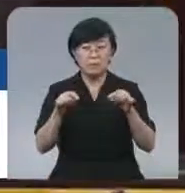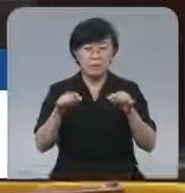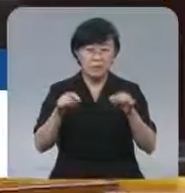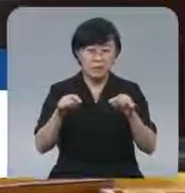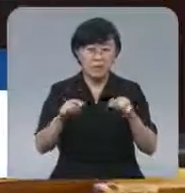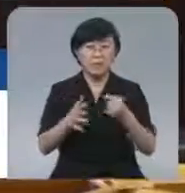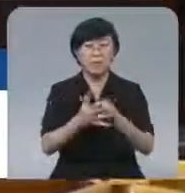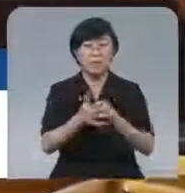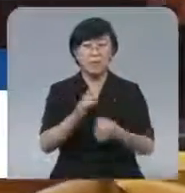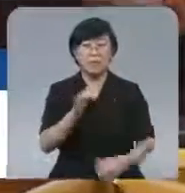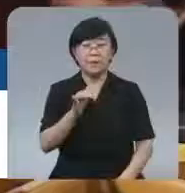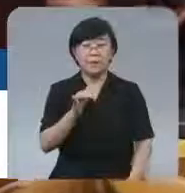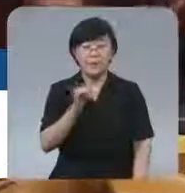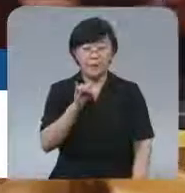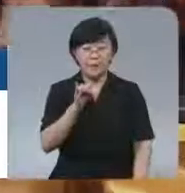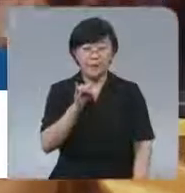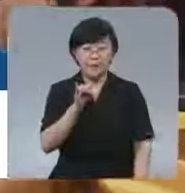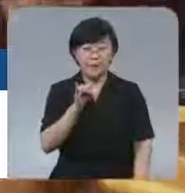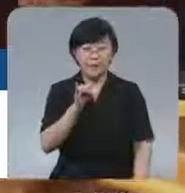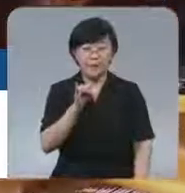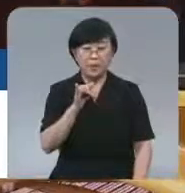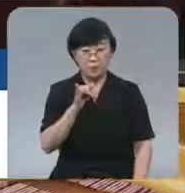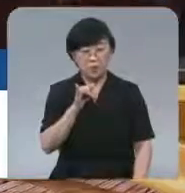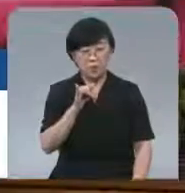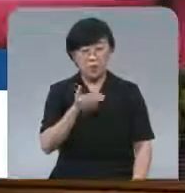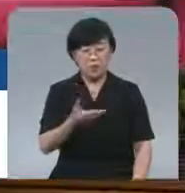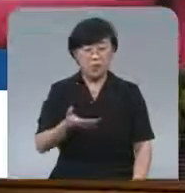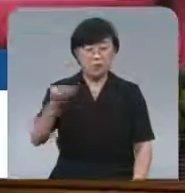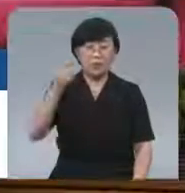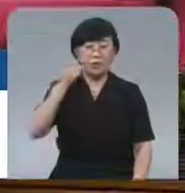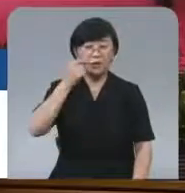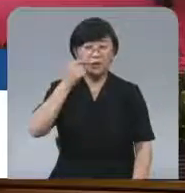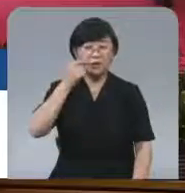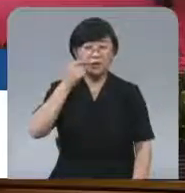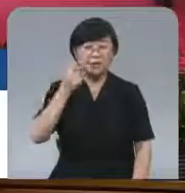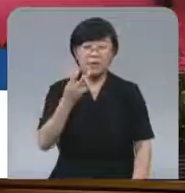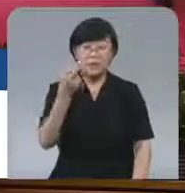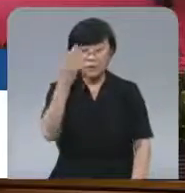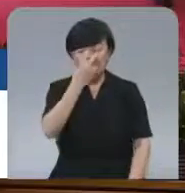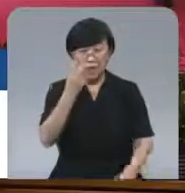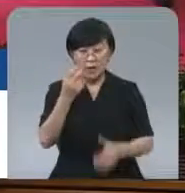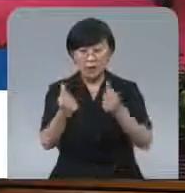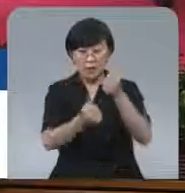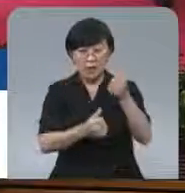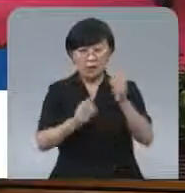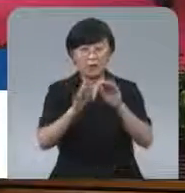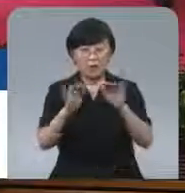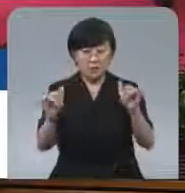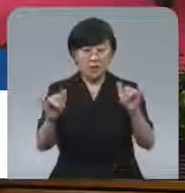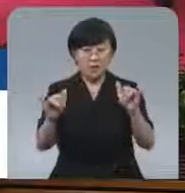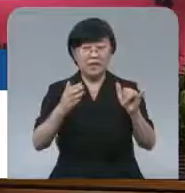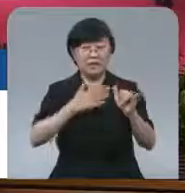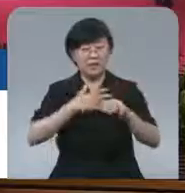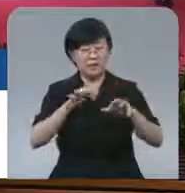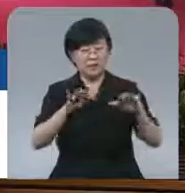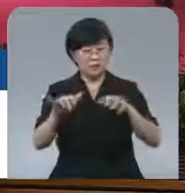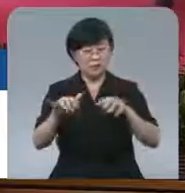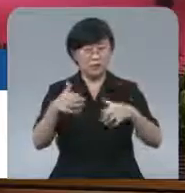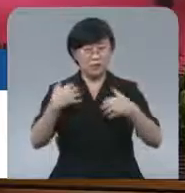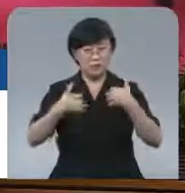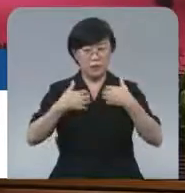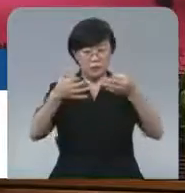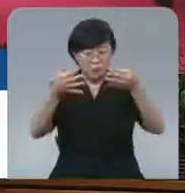усердно работал развиваясь как пианист самое важное поддерживать высочайший уровень для